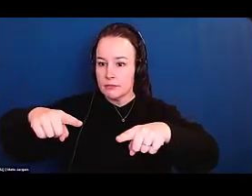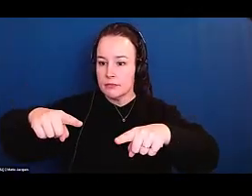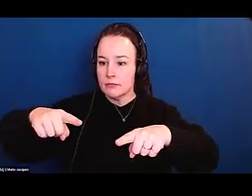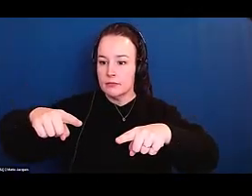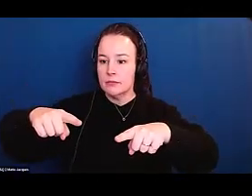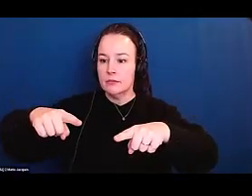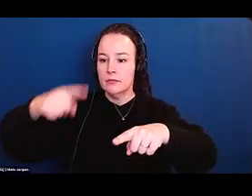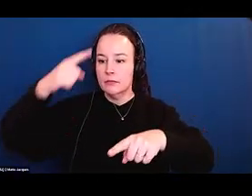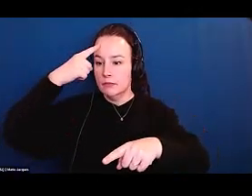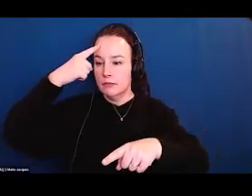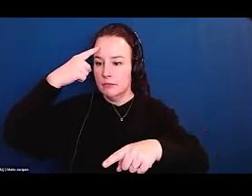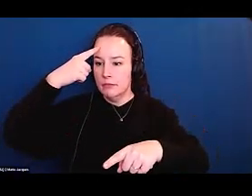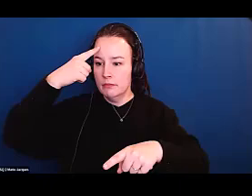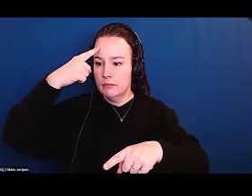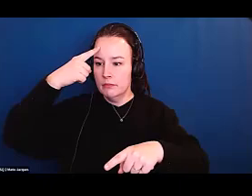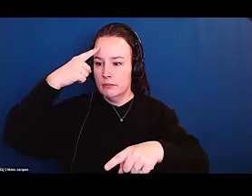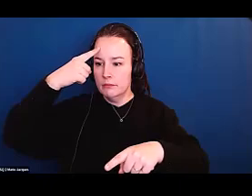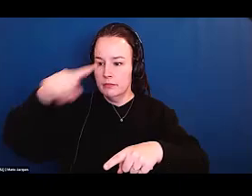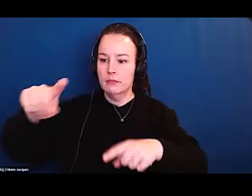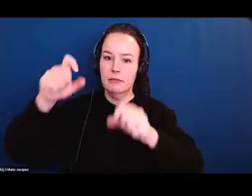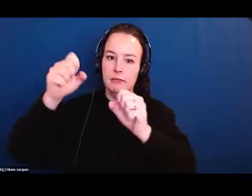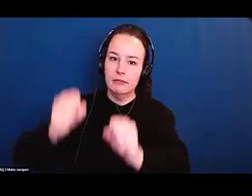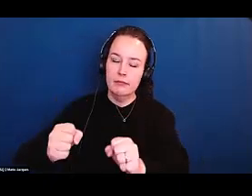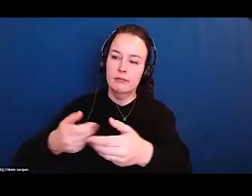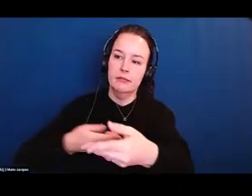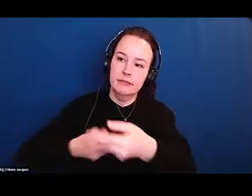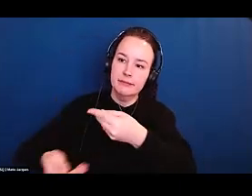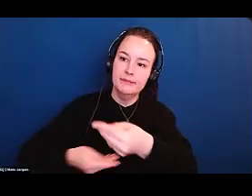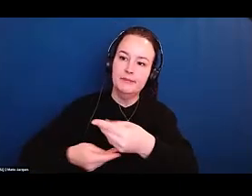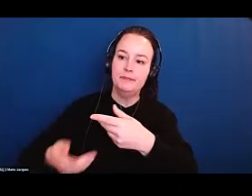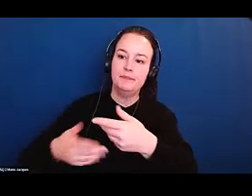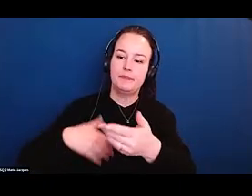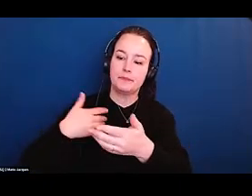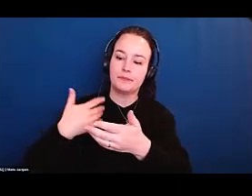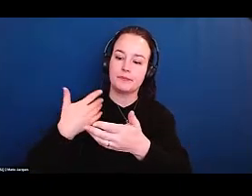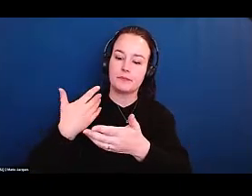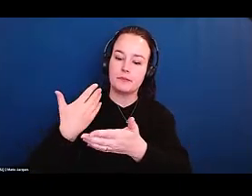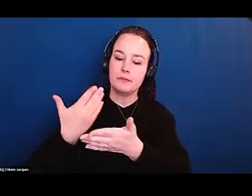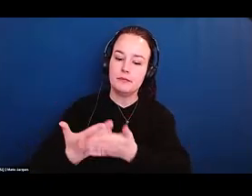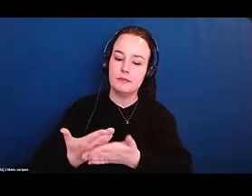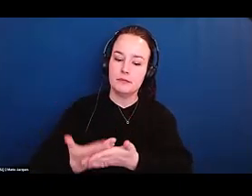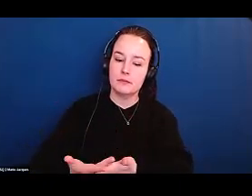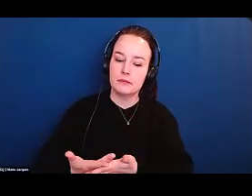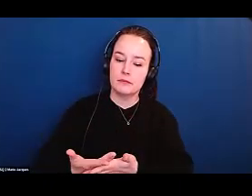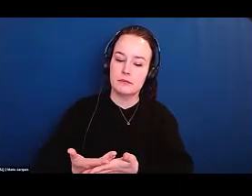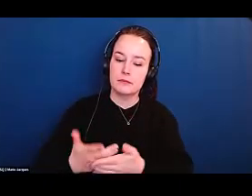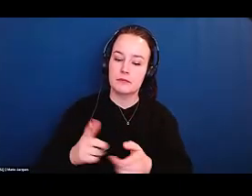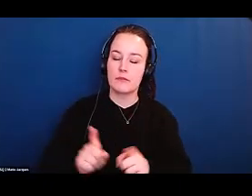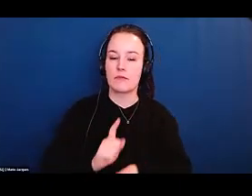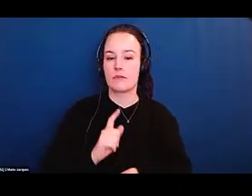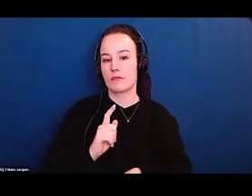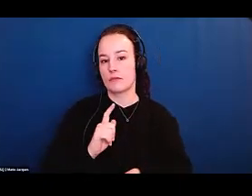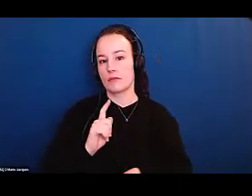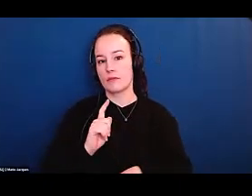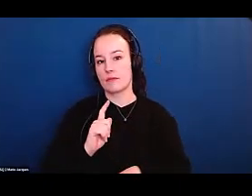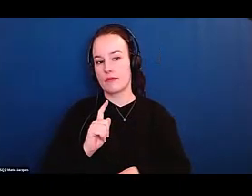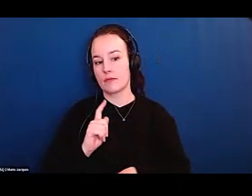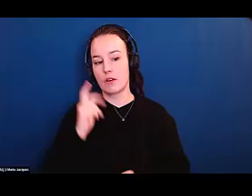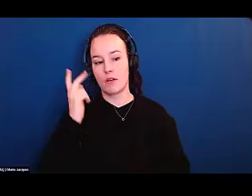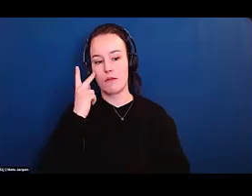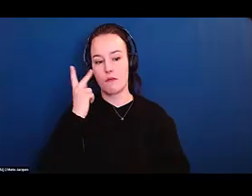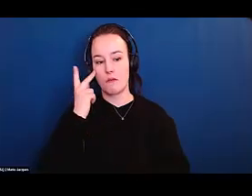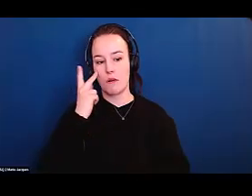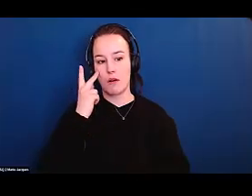accords de redevabilité et aussi à réfléchir et évaluer sur